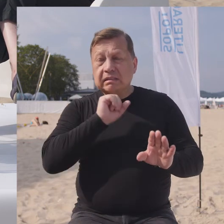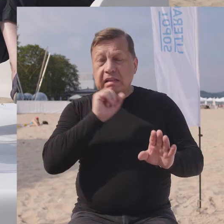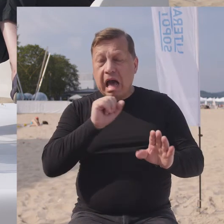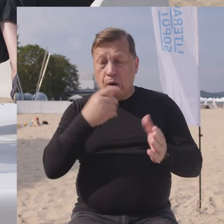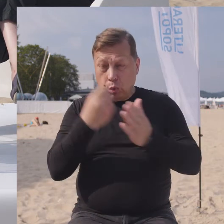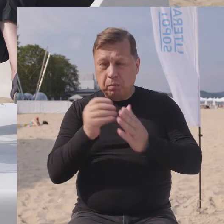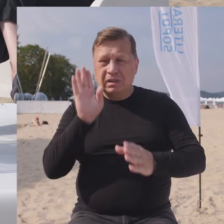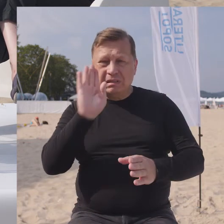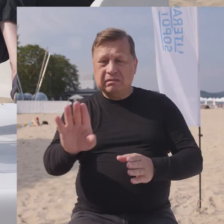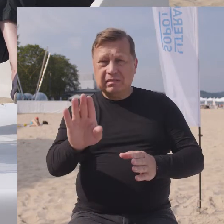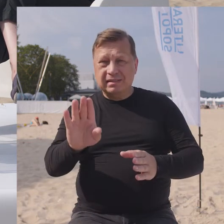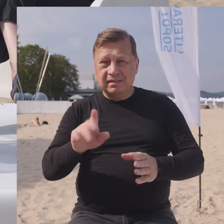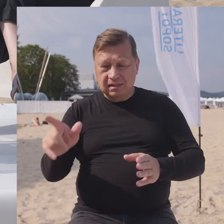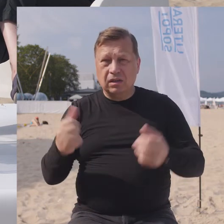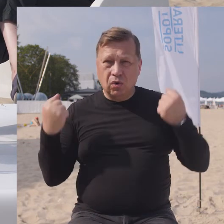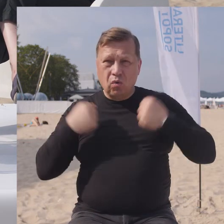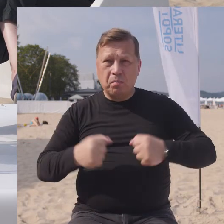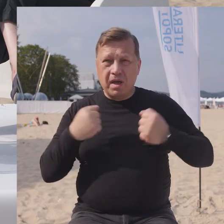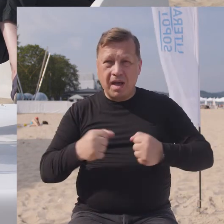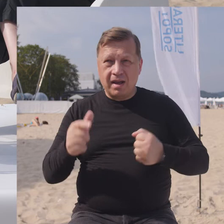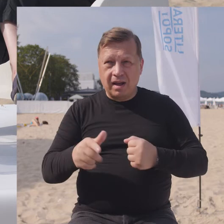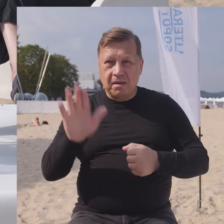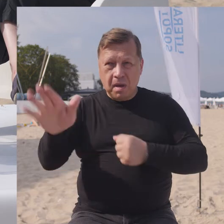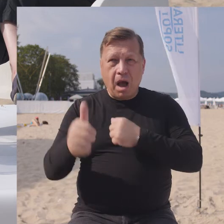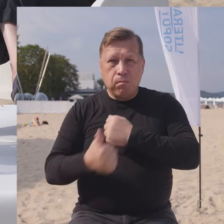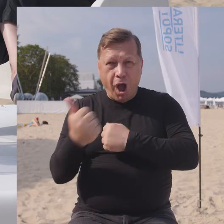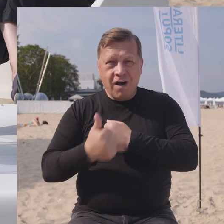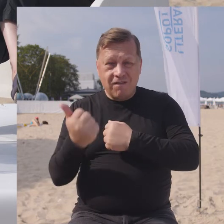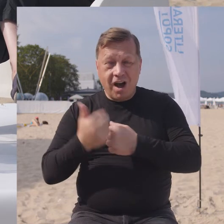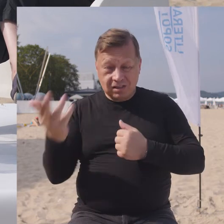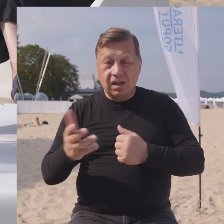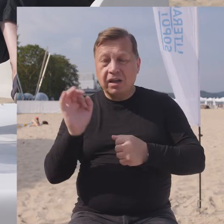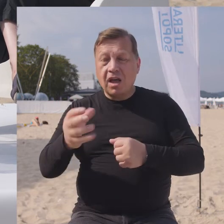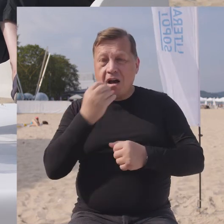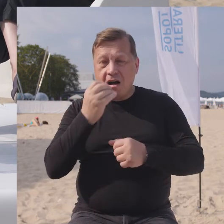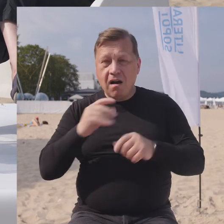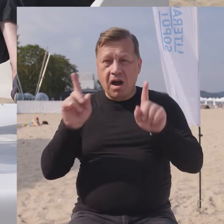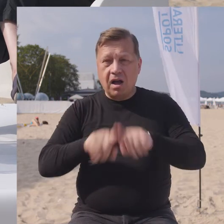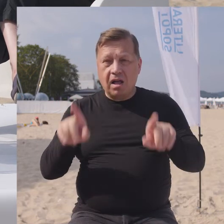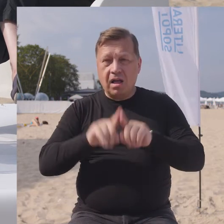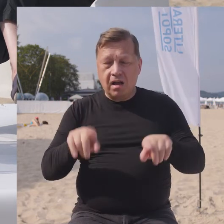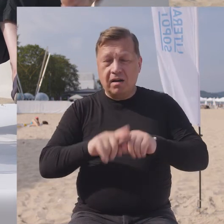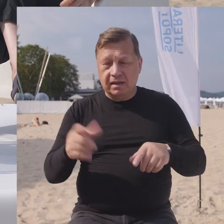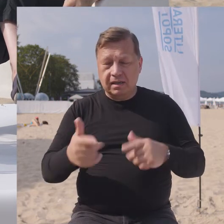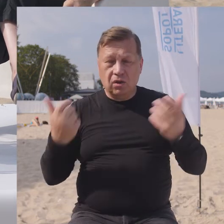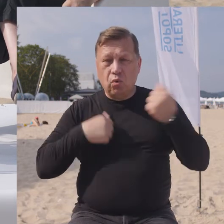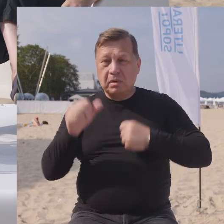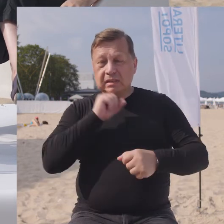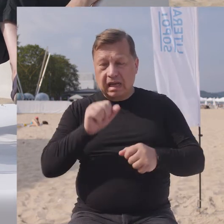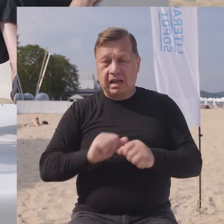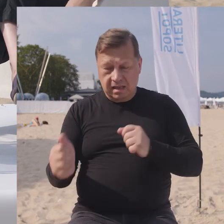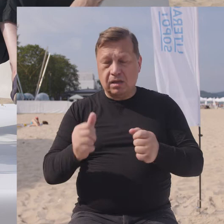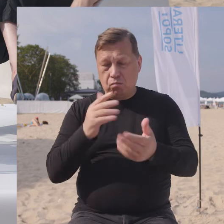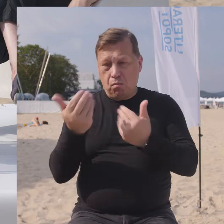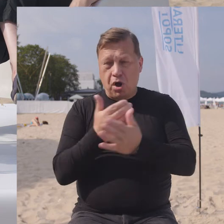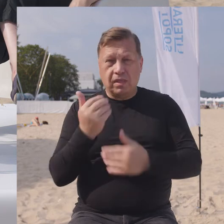kupiło się lat temu, 10 i wciąż jej zdaniem jest trendy, a nie passé. W pewnym sensie